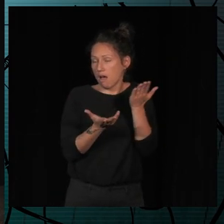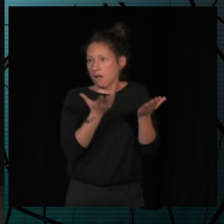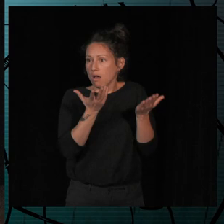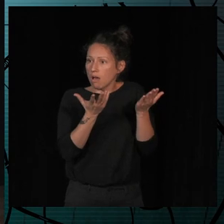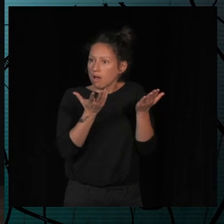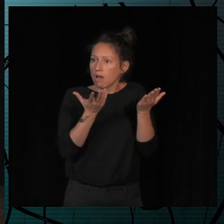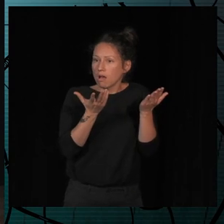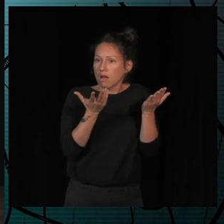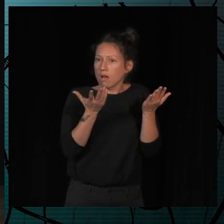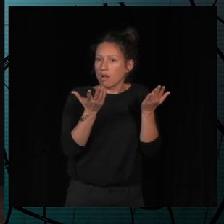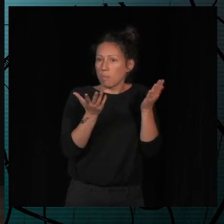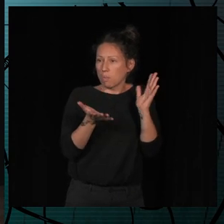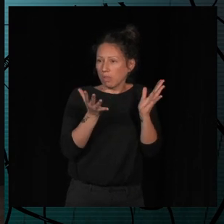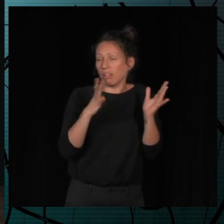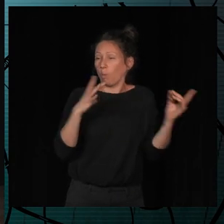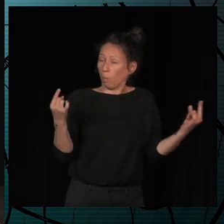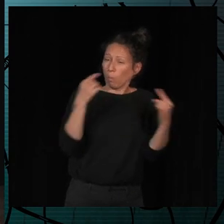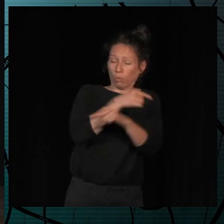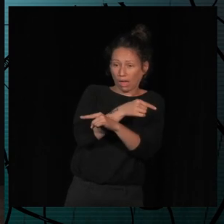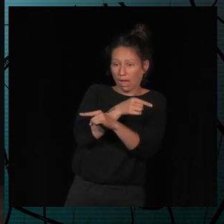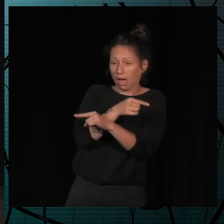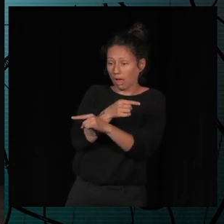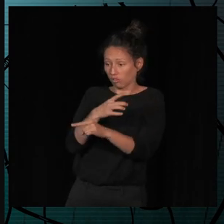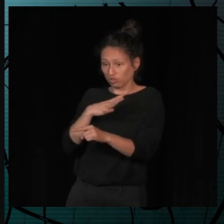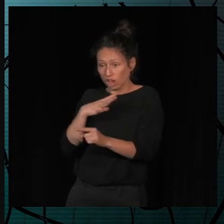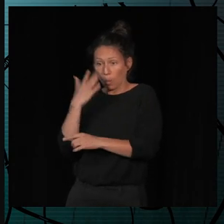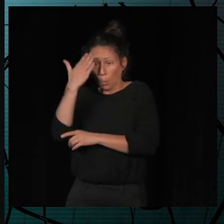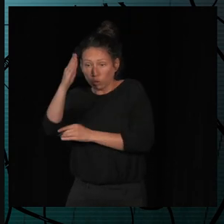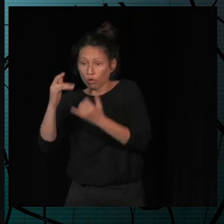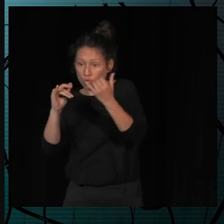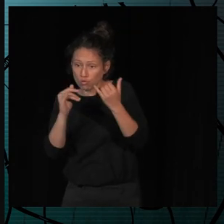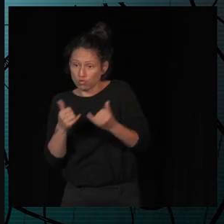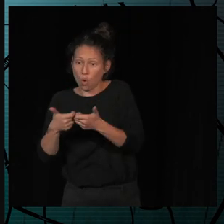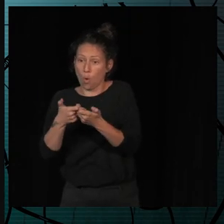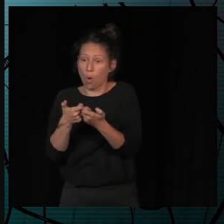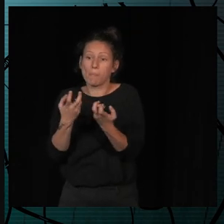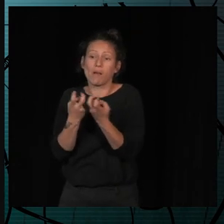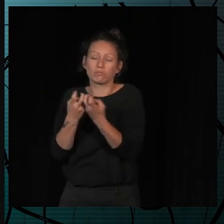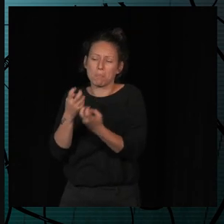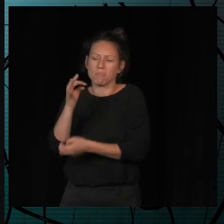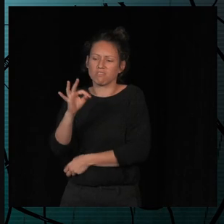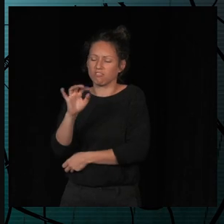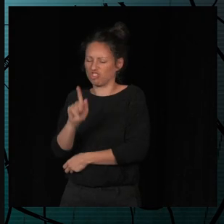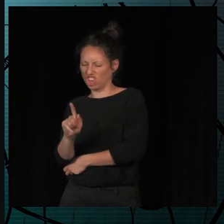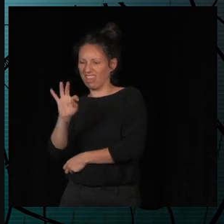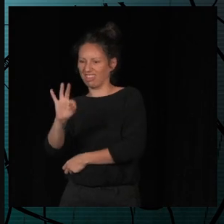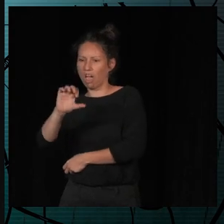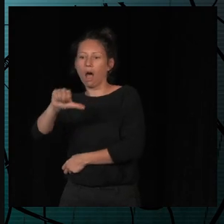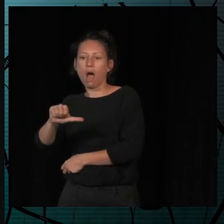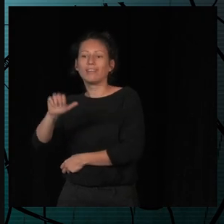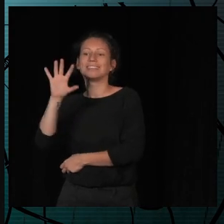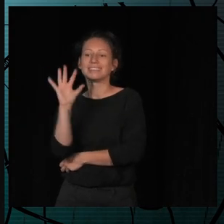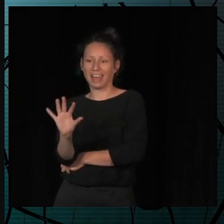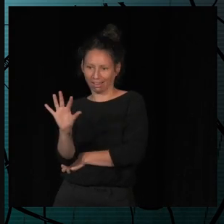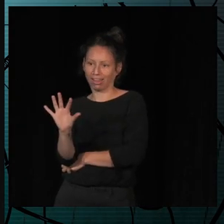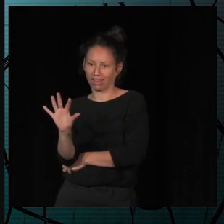non mais faut vraiment pas jouer à ça pour le développement cognitif GTA 5 donc je pars de Kawashima pour arriver